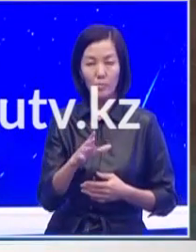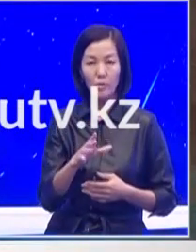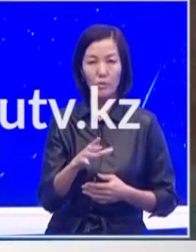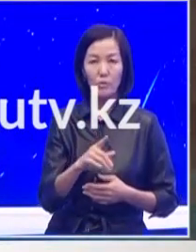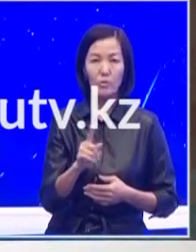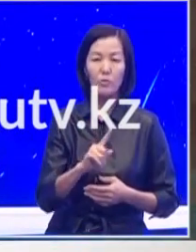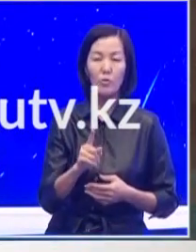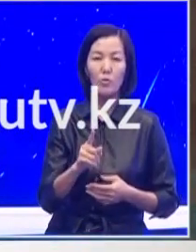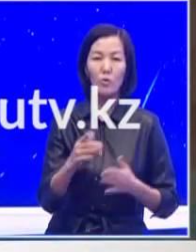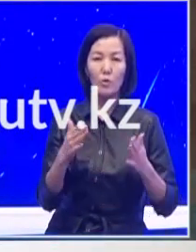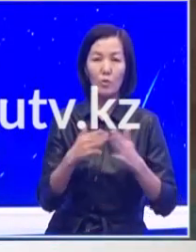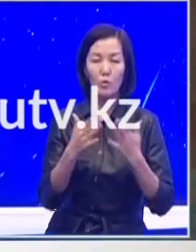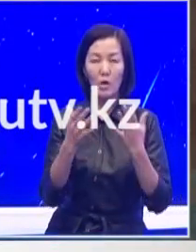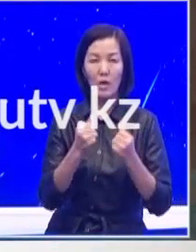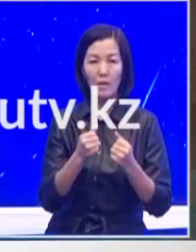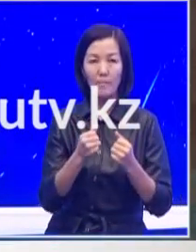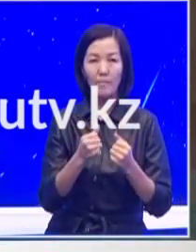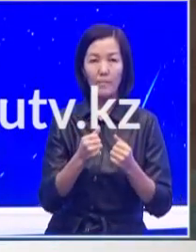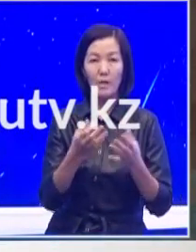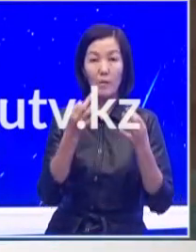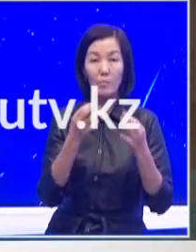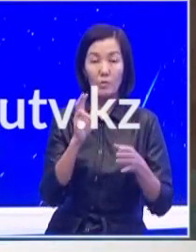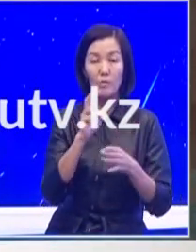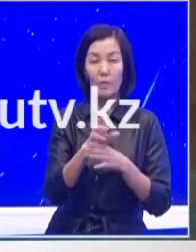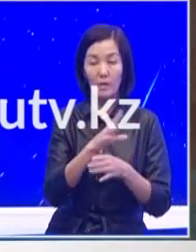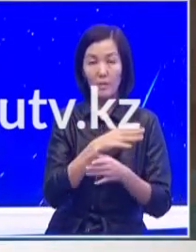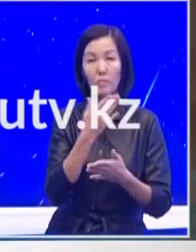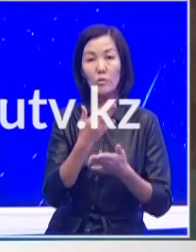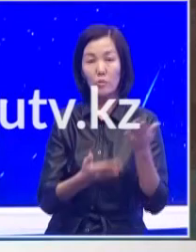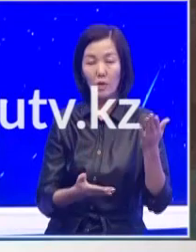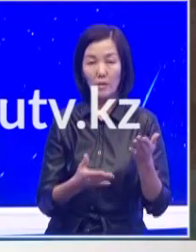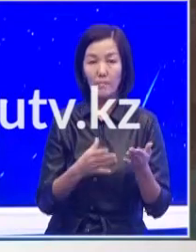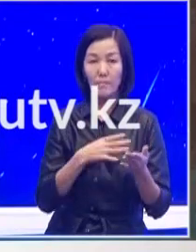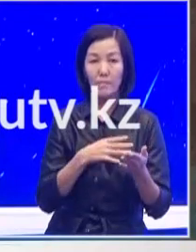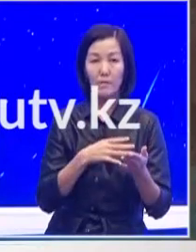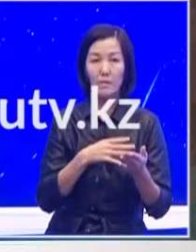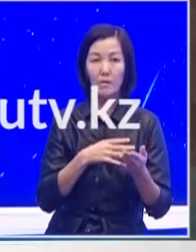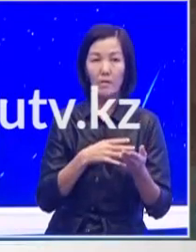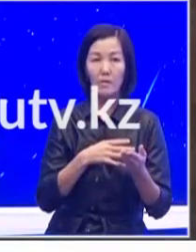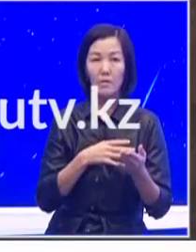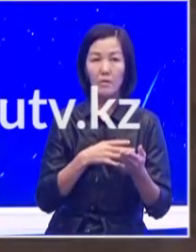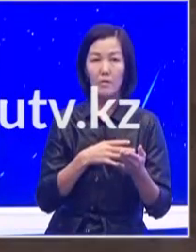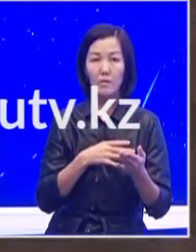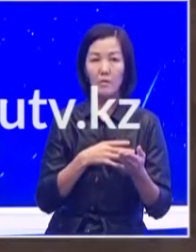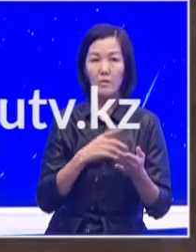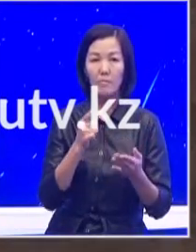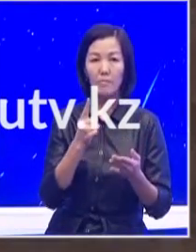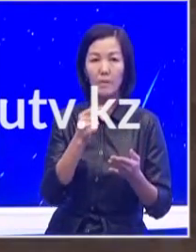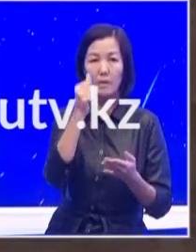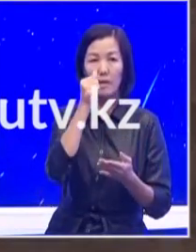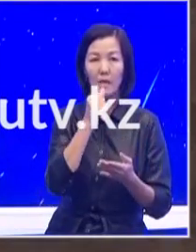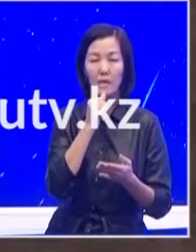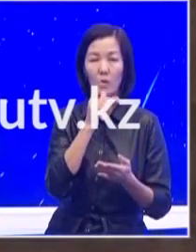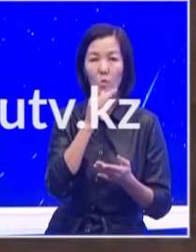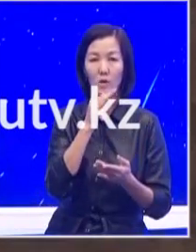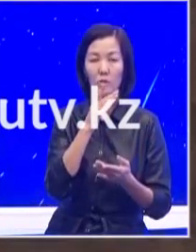например, ондай сезімде ештеңке болған жоқ, құр барып көре салдым. Сон барып көріп неттім, бір айдан соң айтты,